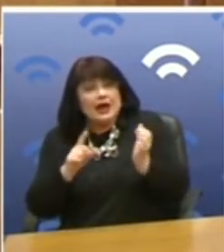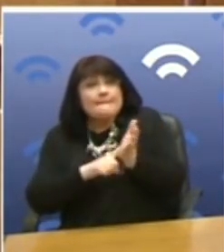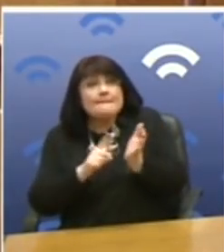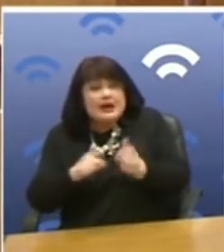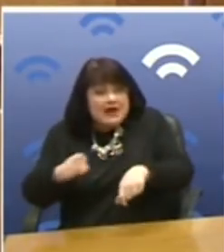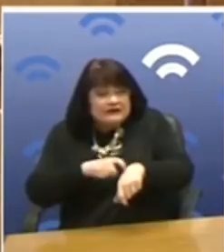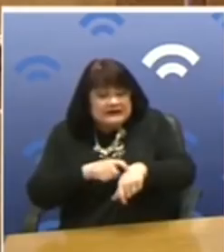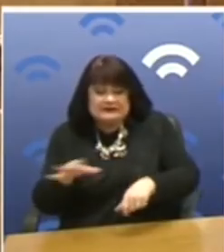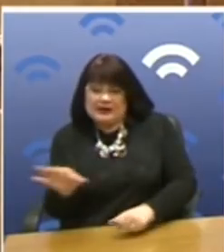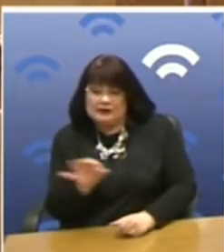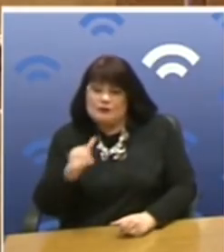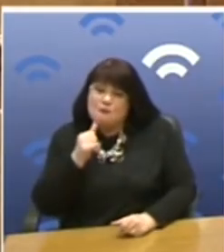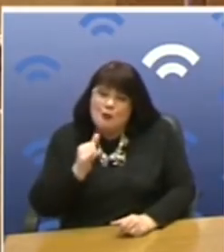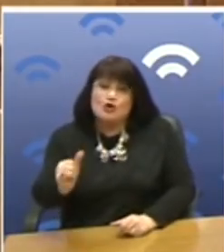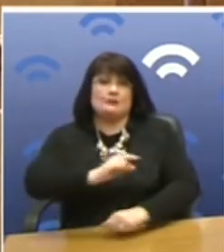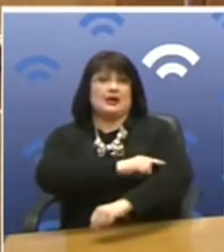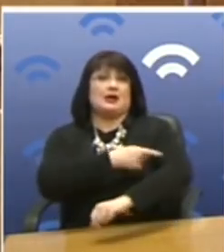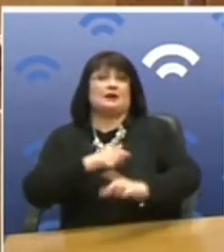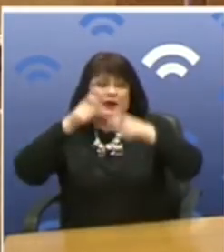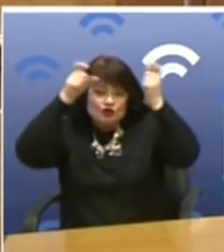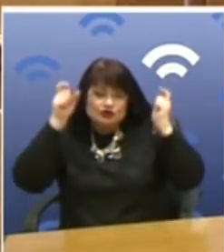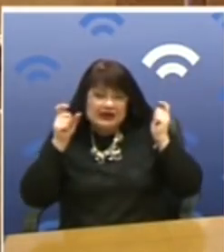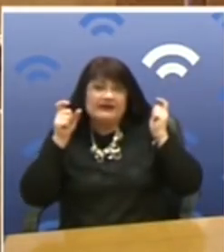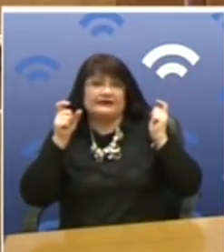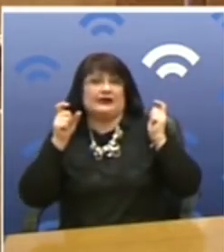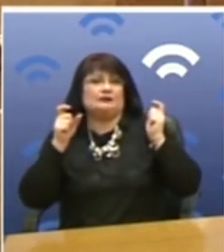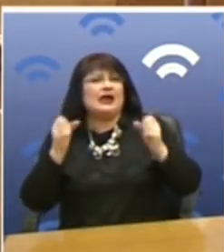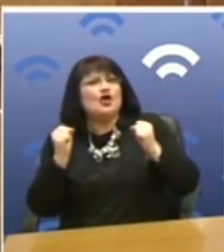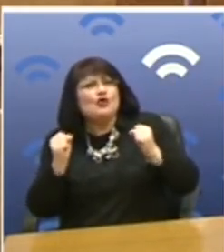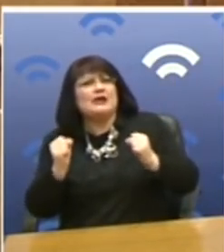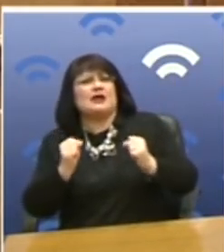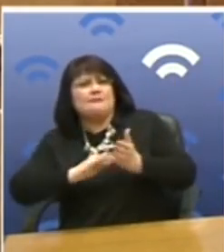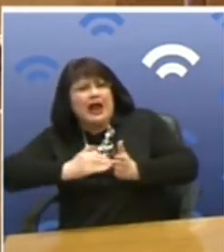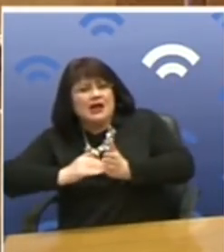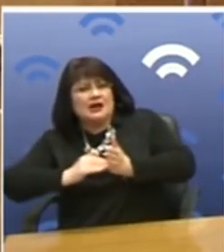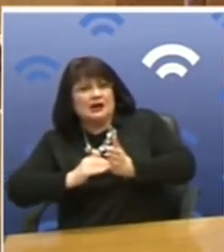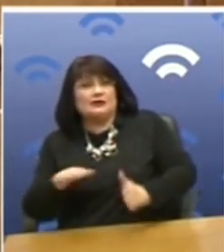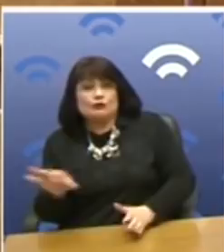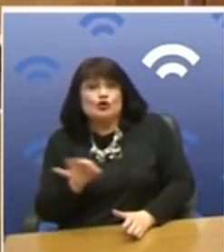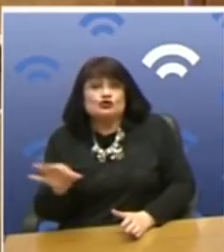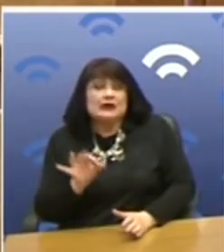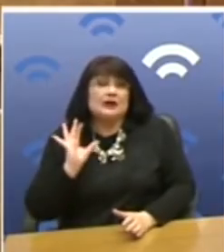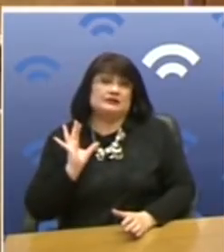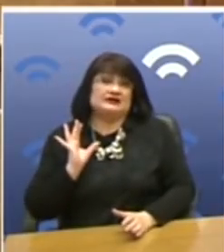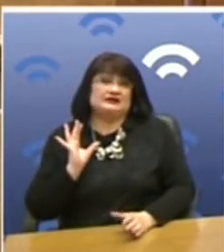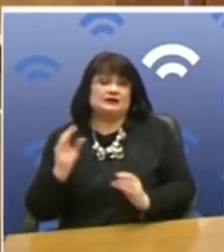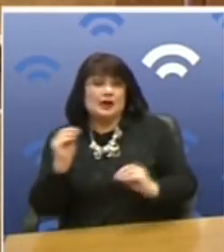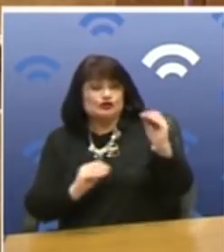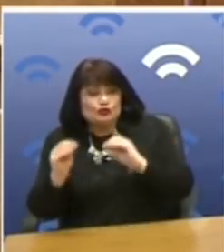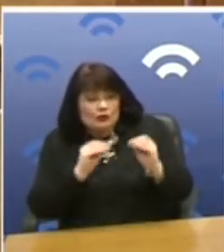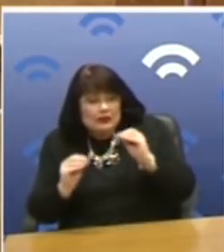τώρα μονίμων γιατρών, νοσηλευτών, λοιπόν υγειονομικών και προμήθεια φυσικά μέσων